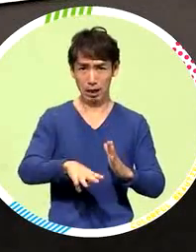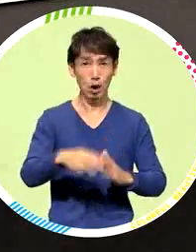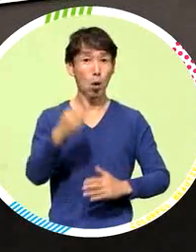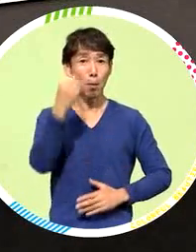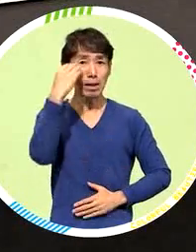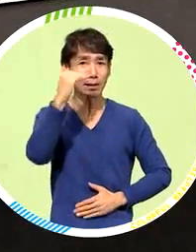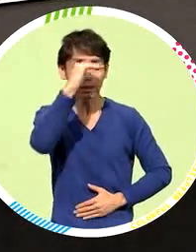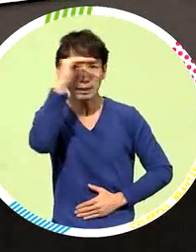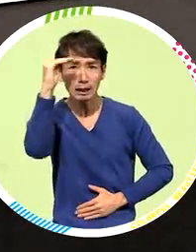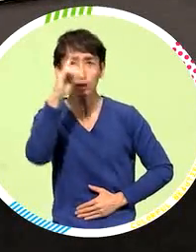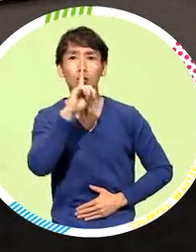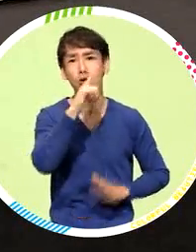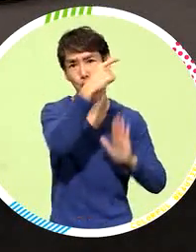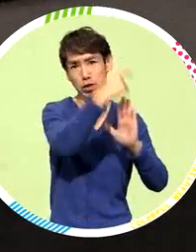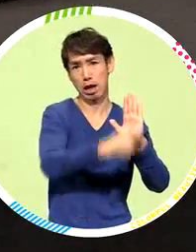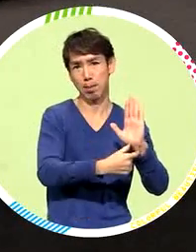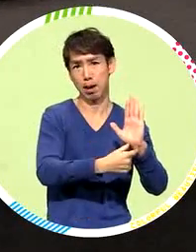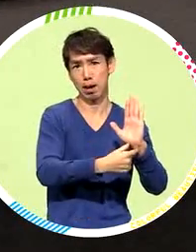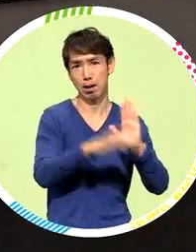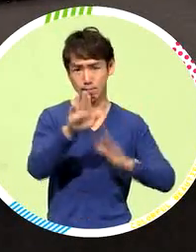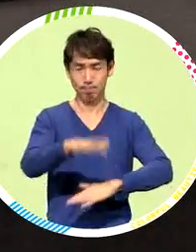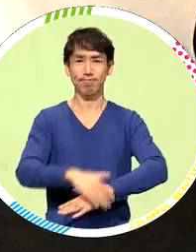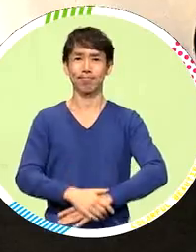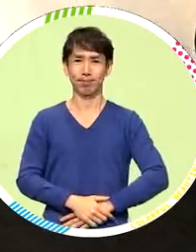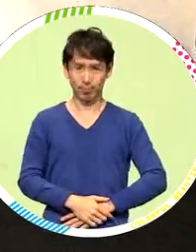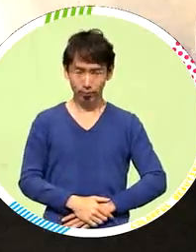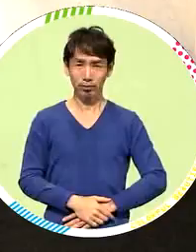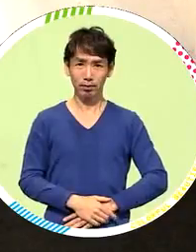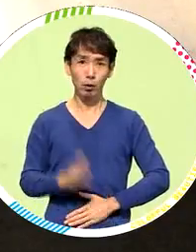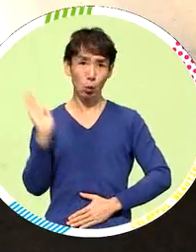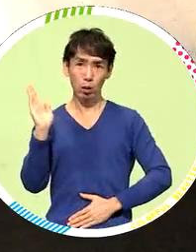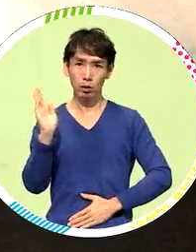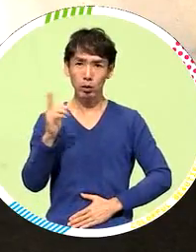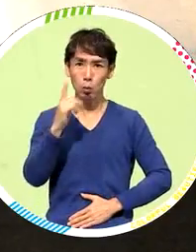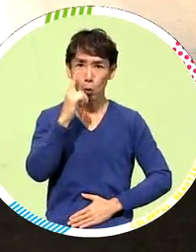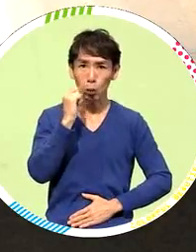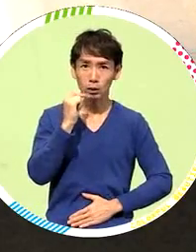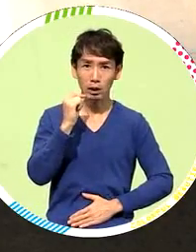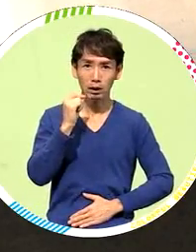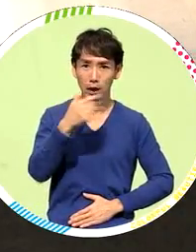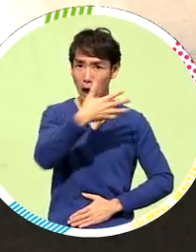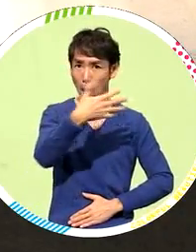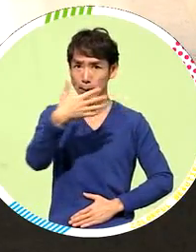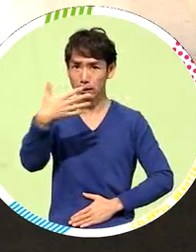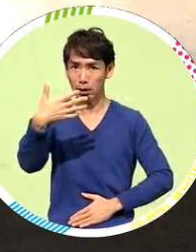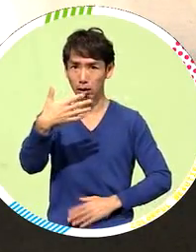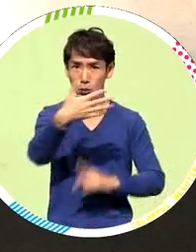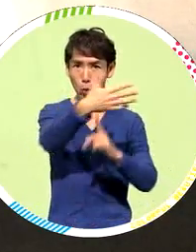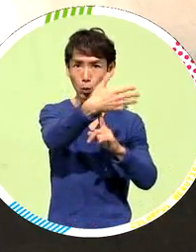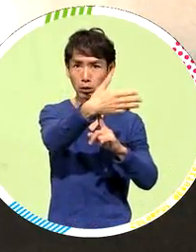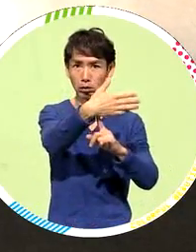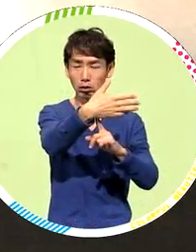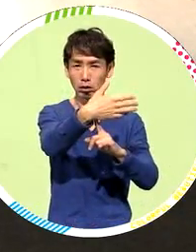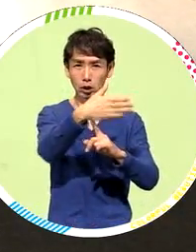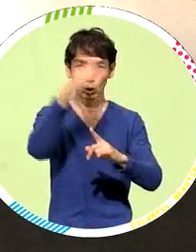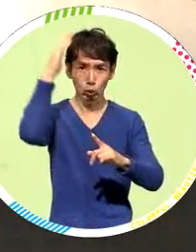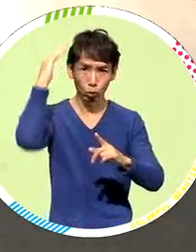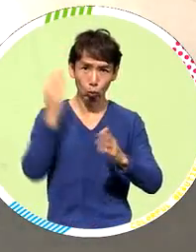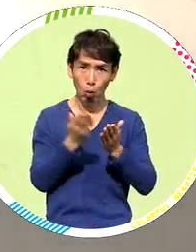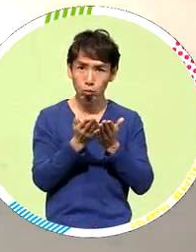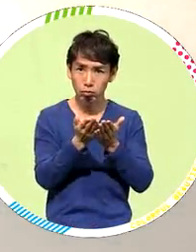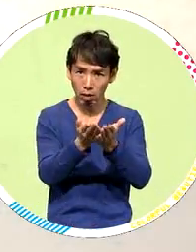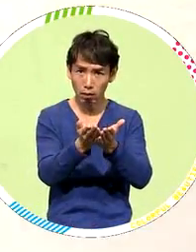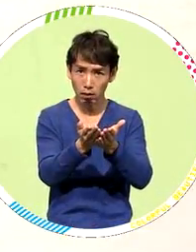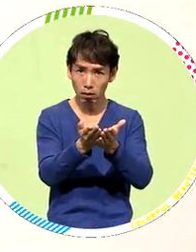消しというの第二羽て全地点はやろって難してアメリカ抜き出しそうですよねこれ